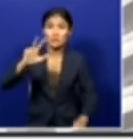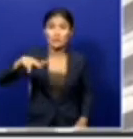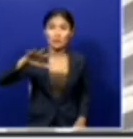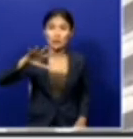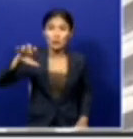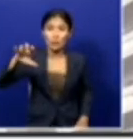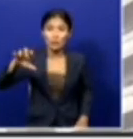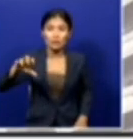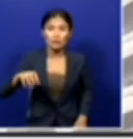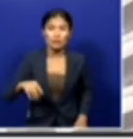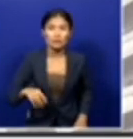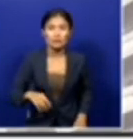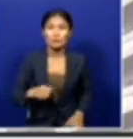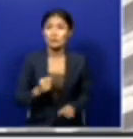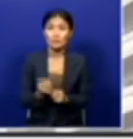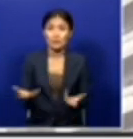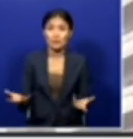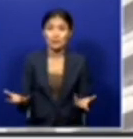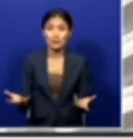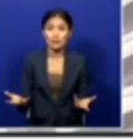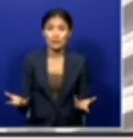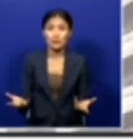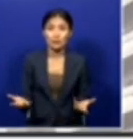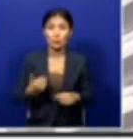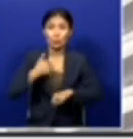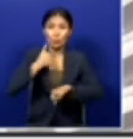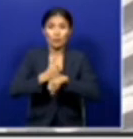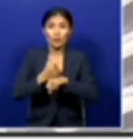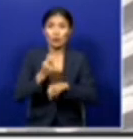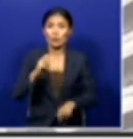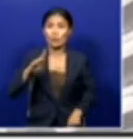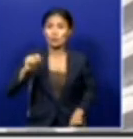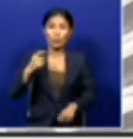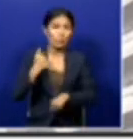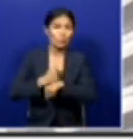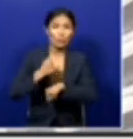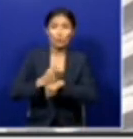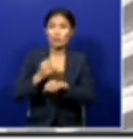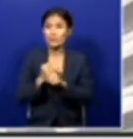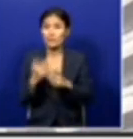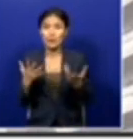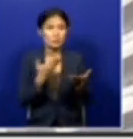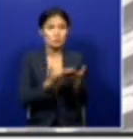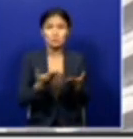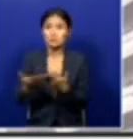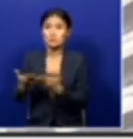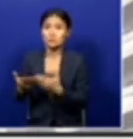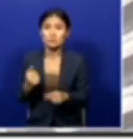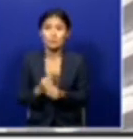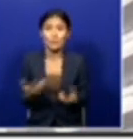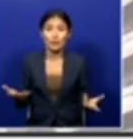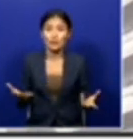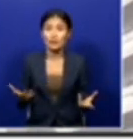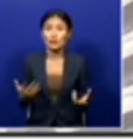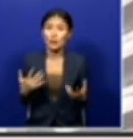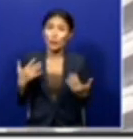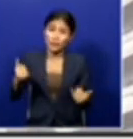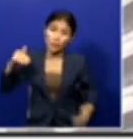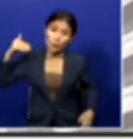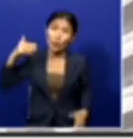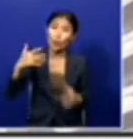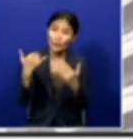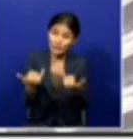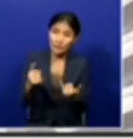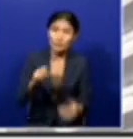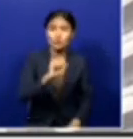าทำยังไงท่านประธานผู้บริหารเขาจะต้องซื้อเสร็จแล้ววันนี้เป็นยังไงสตง.ปปช.